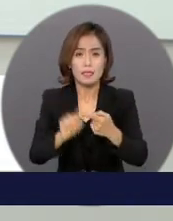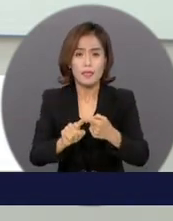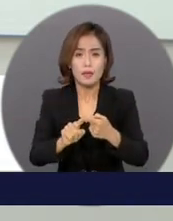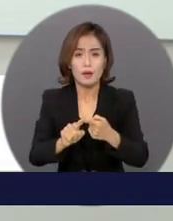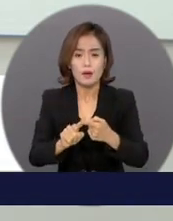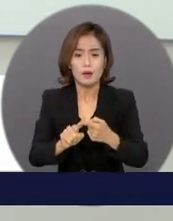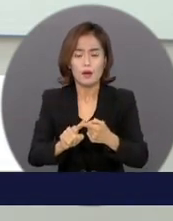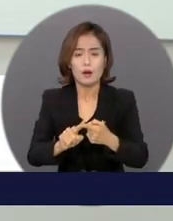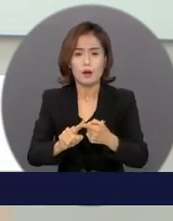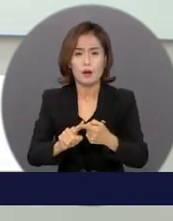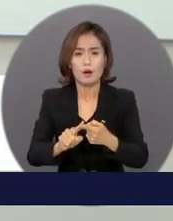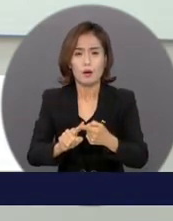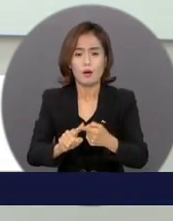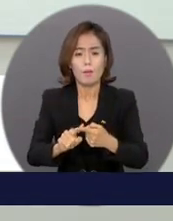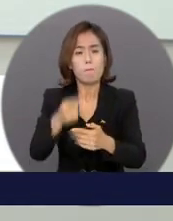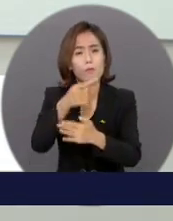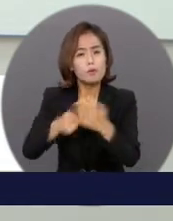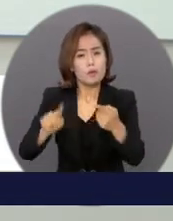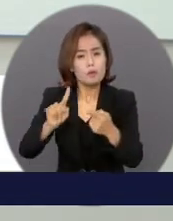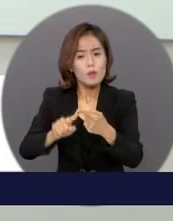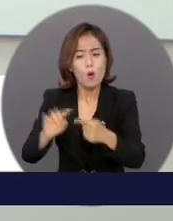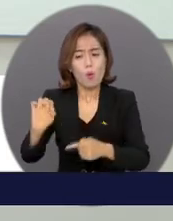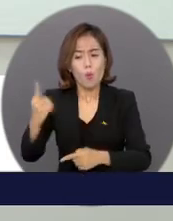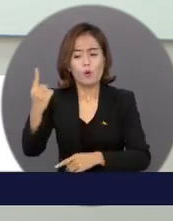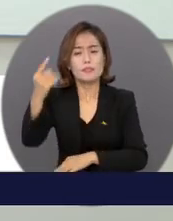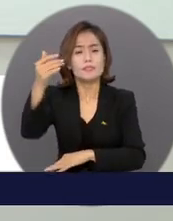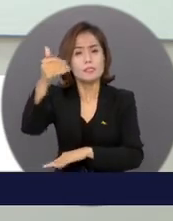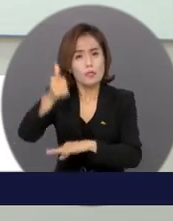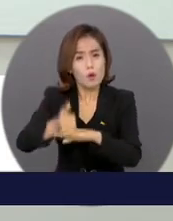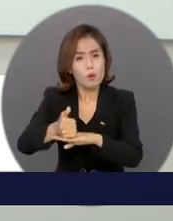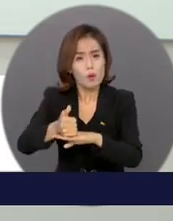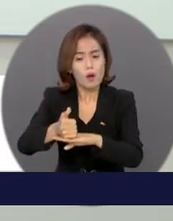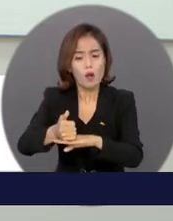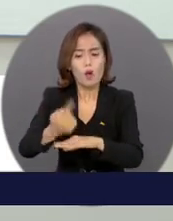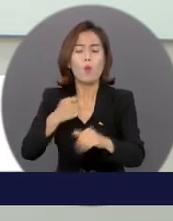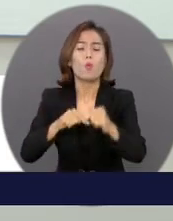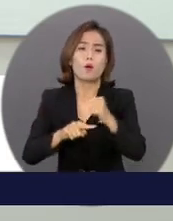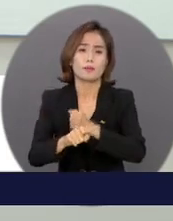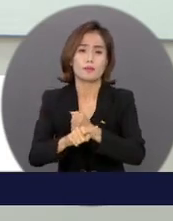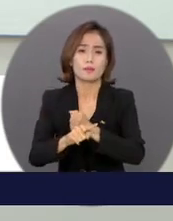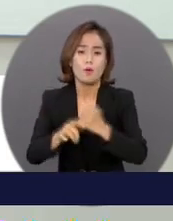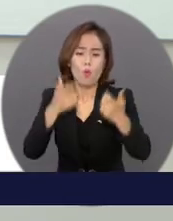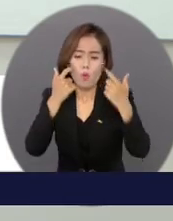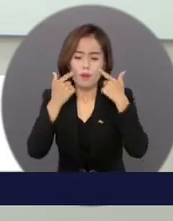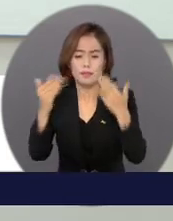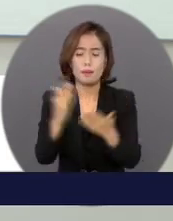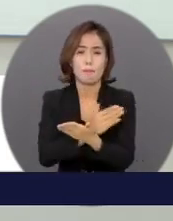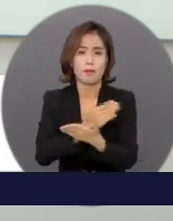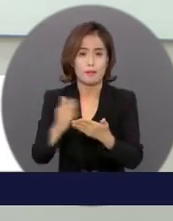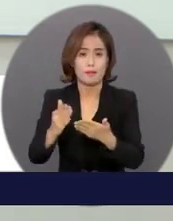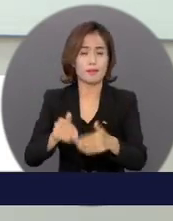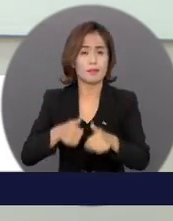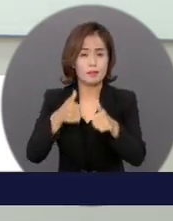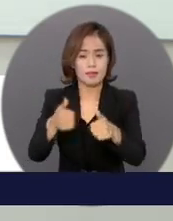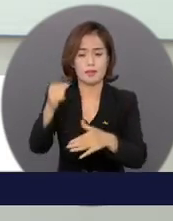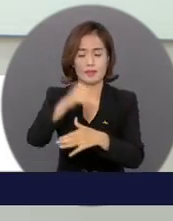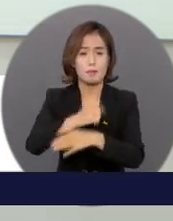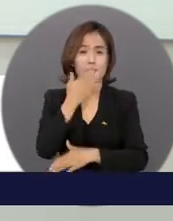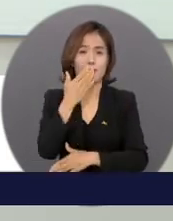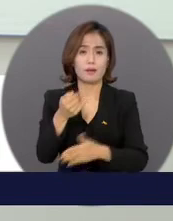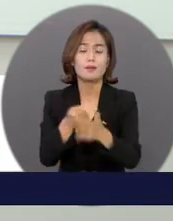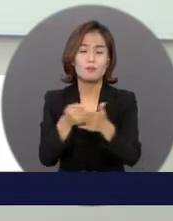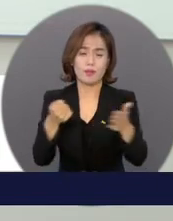업무랑 해당 상병 간의 인과관계를 의학적, 과학적인 판단에 의해서 승인